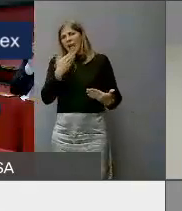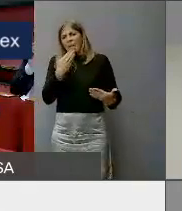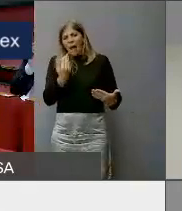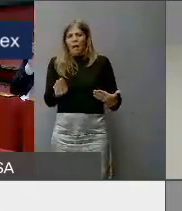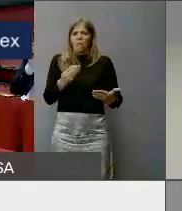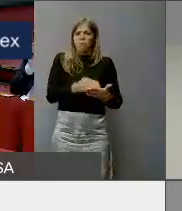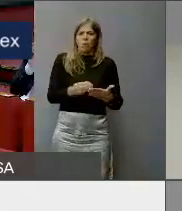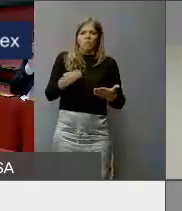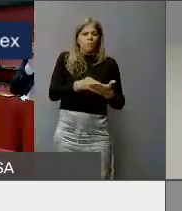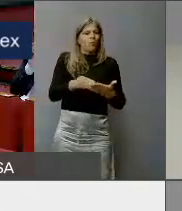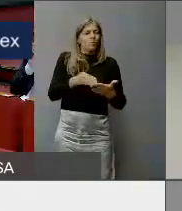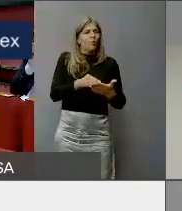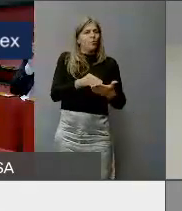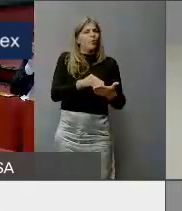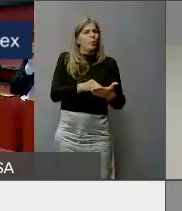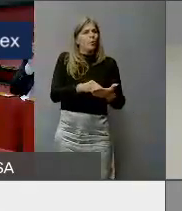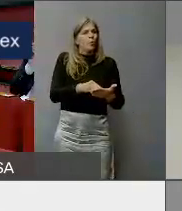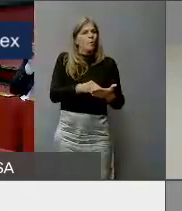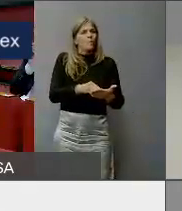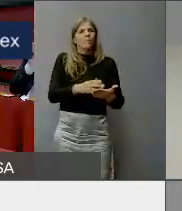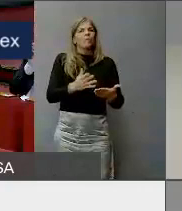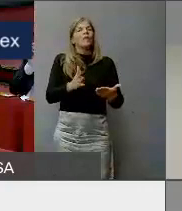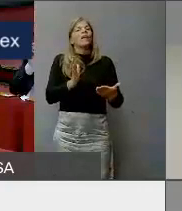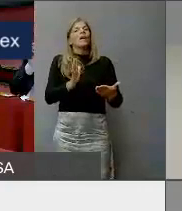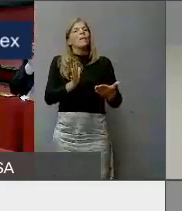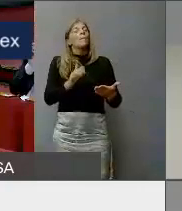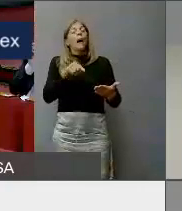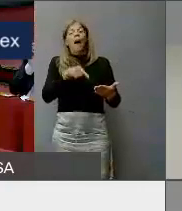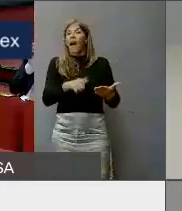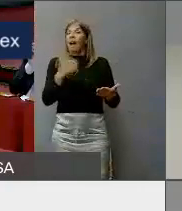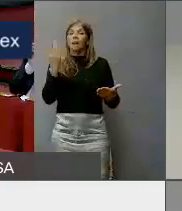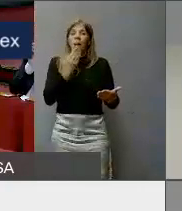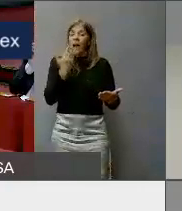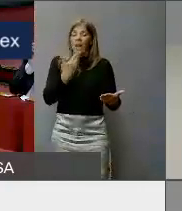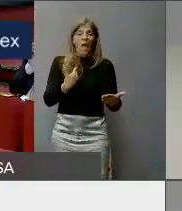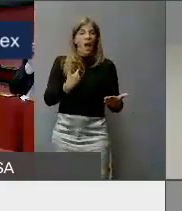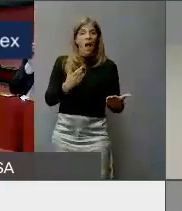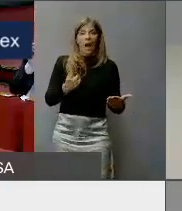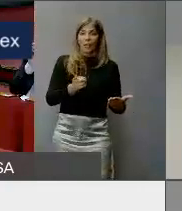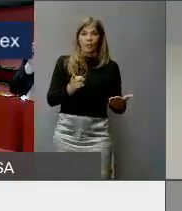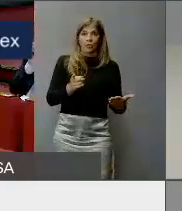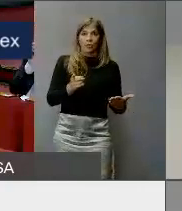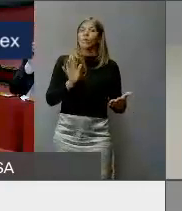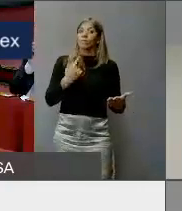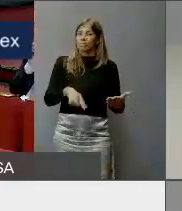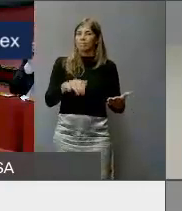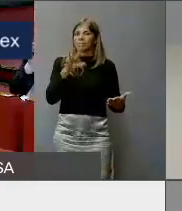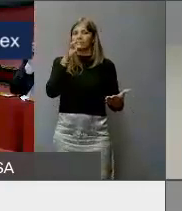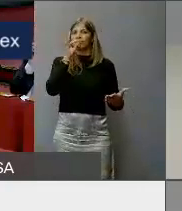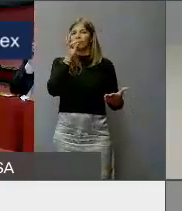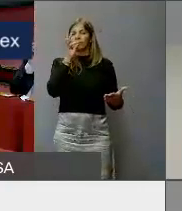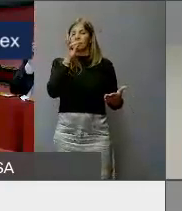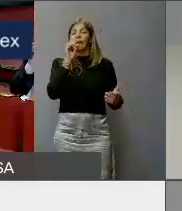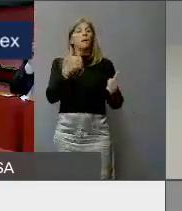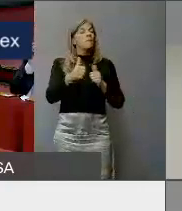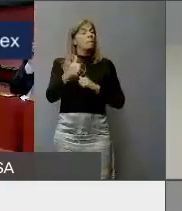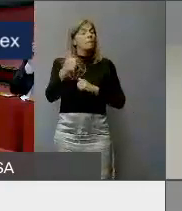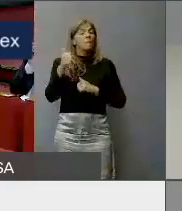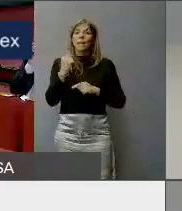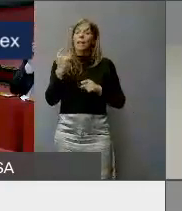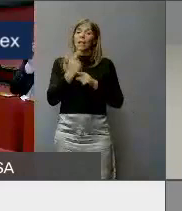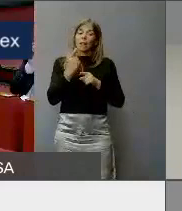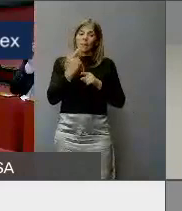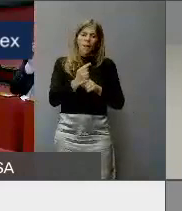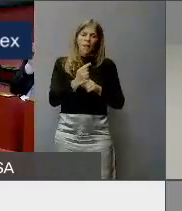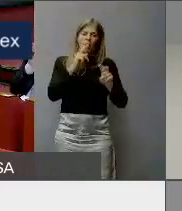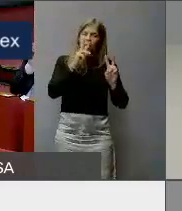e viene in mente questo tipo di povertà a mister ma non è questo quello che io invece credo sia importante fare bisognerebbe che ci fosse